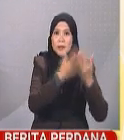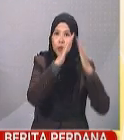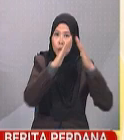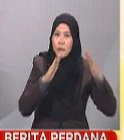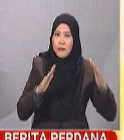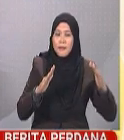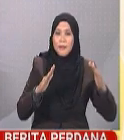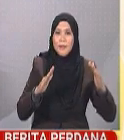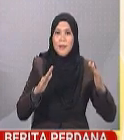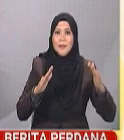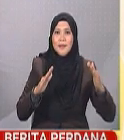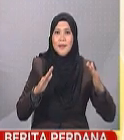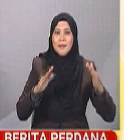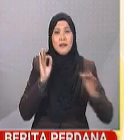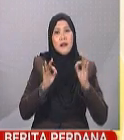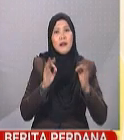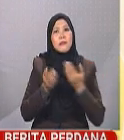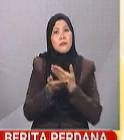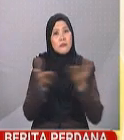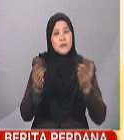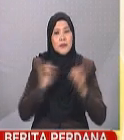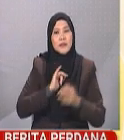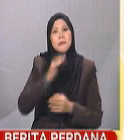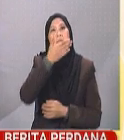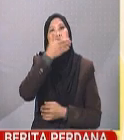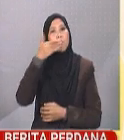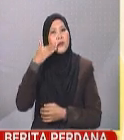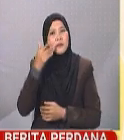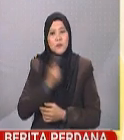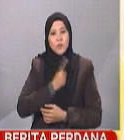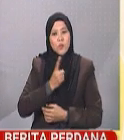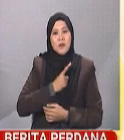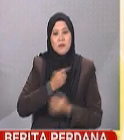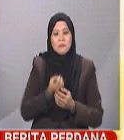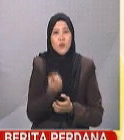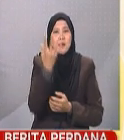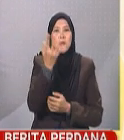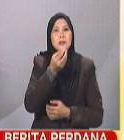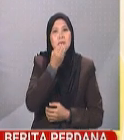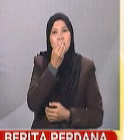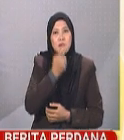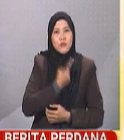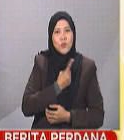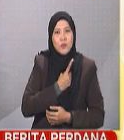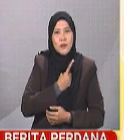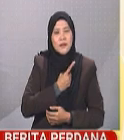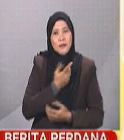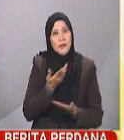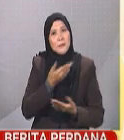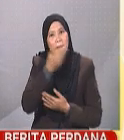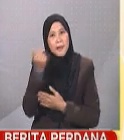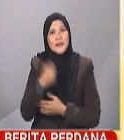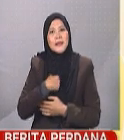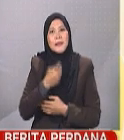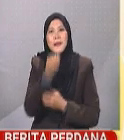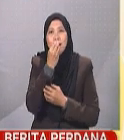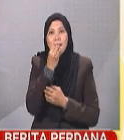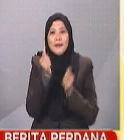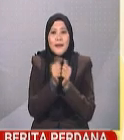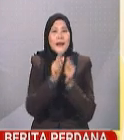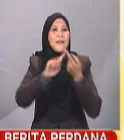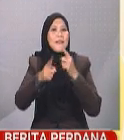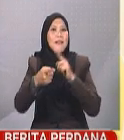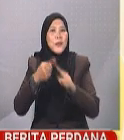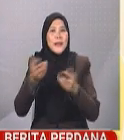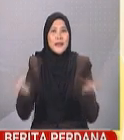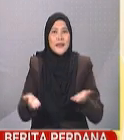rumah. Jadi kalau kuarantin rumah pun, saya akan berpuasa seorang-seorang, saya akan buka puasa seorang-seorang. Jadi baik saya buka puasa dengan jemaah ataupun rakan-rakan